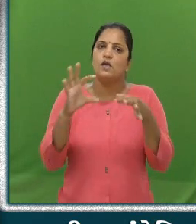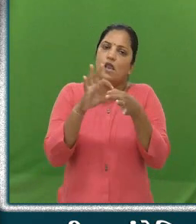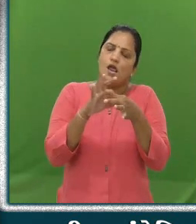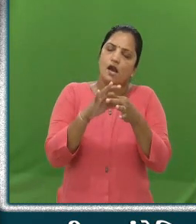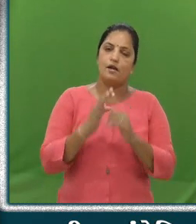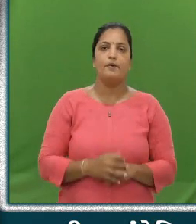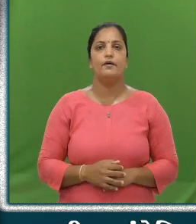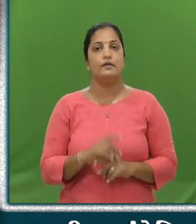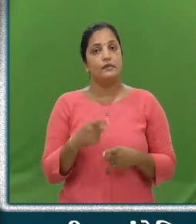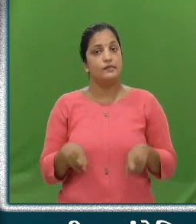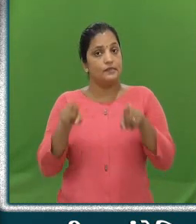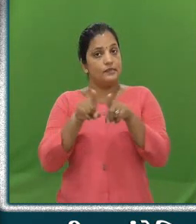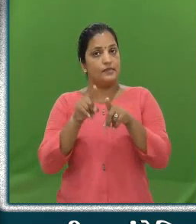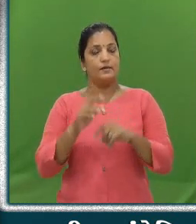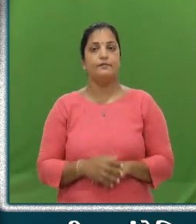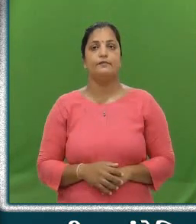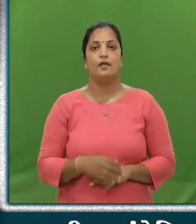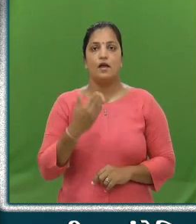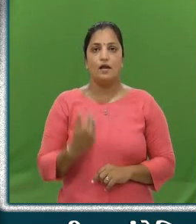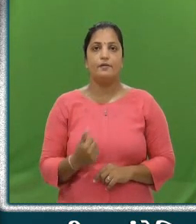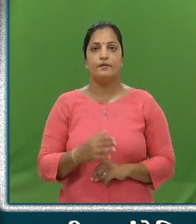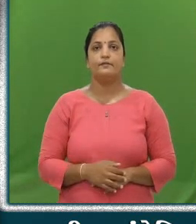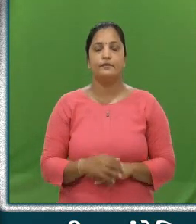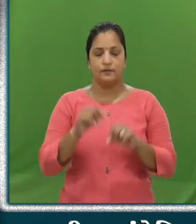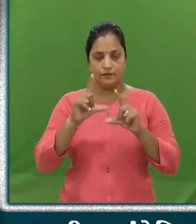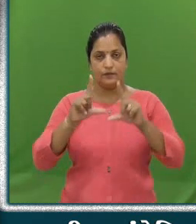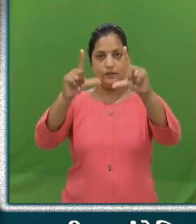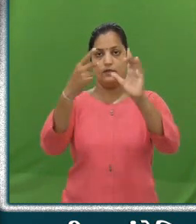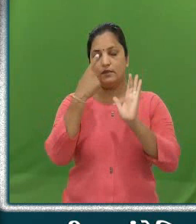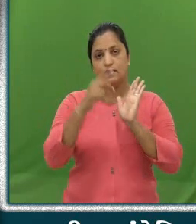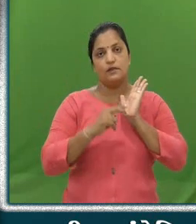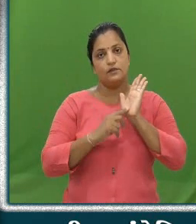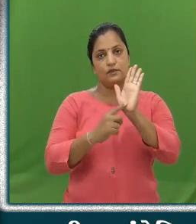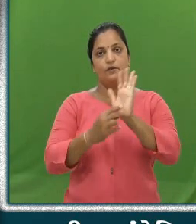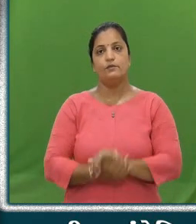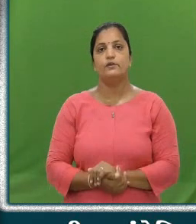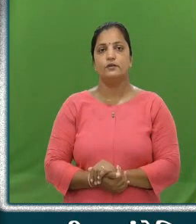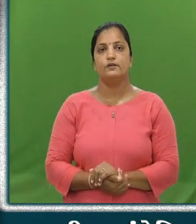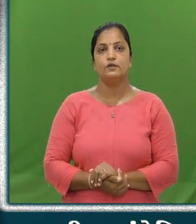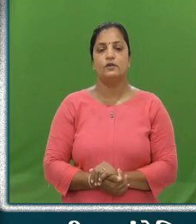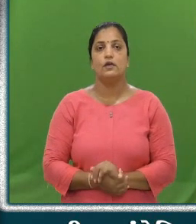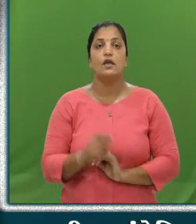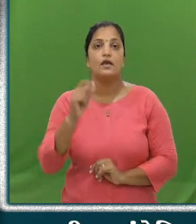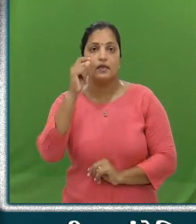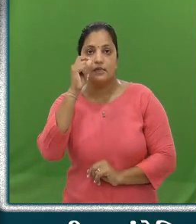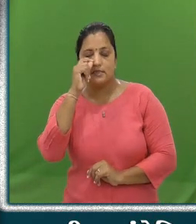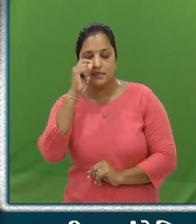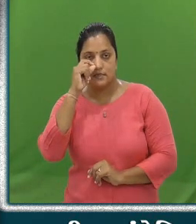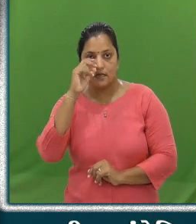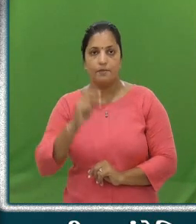હોતા હોય છે અને આ રંગસૂત્રો અહીં આપણે દર્શાવ્યું છે તે અનુસાર તમે જોઈ શકો છો